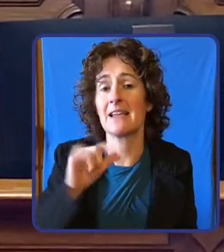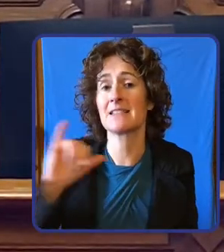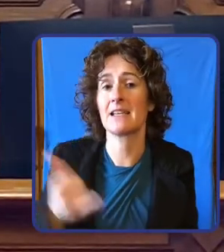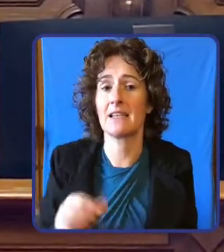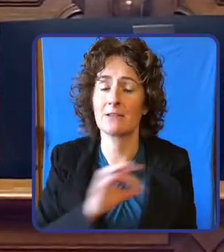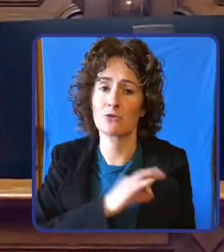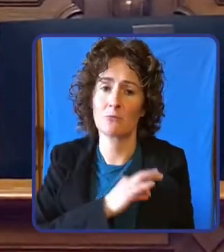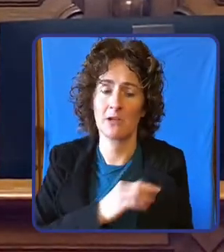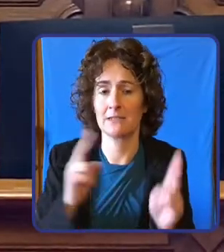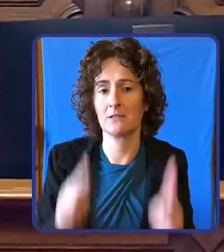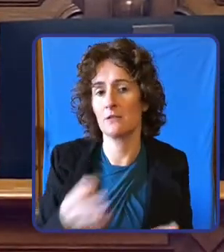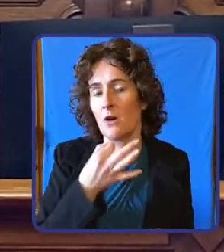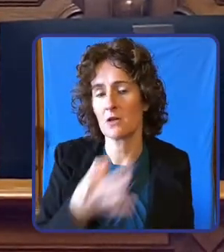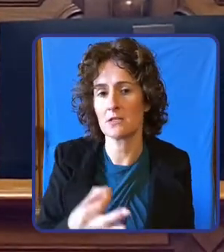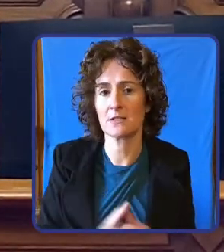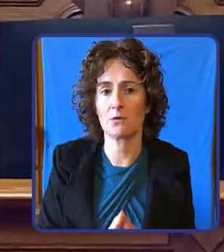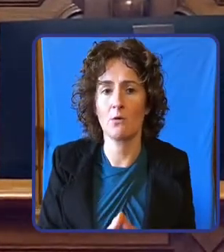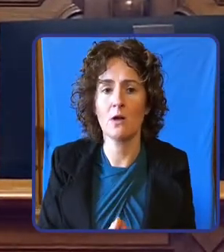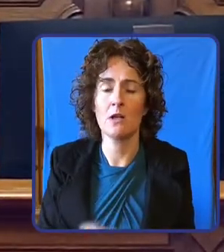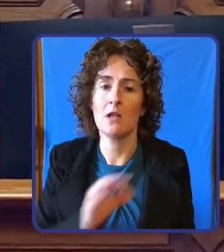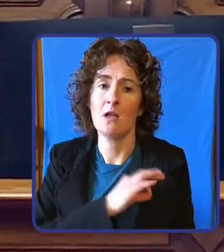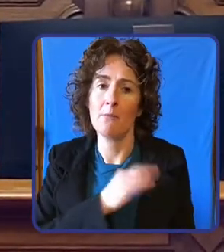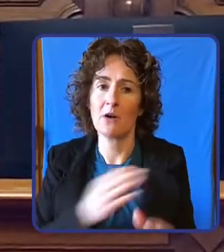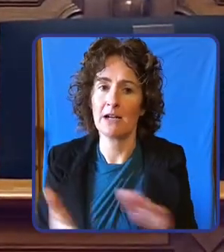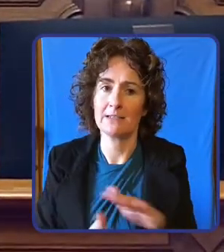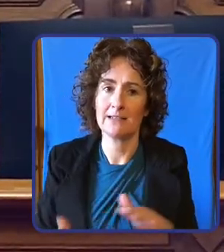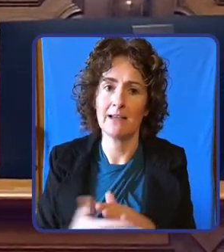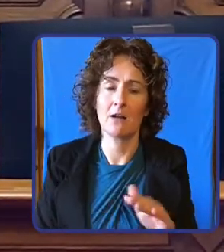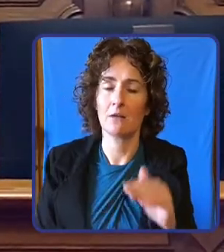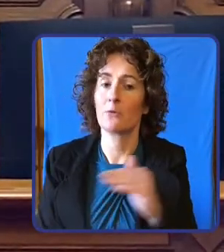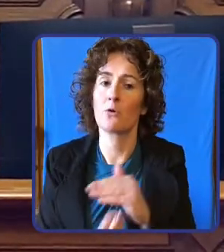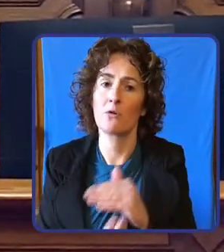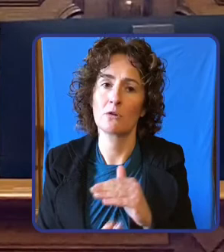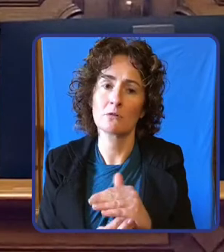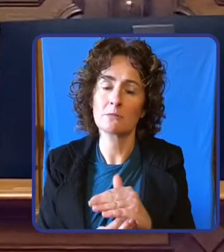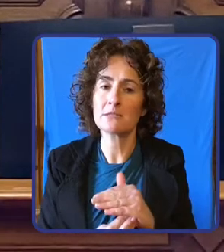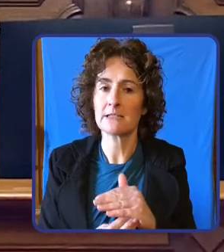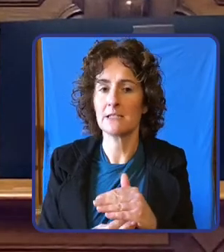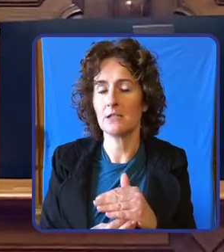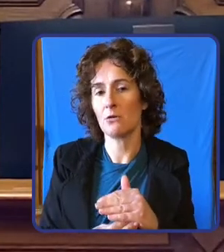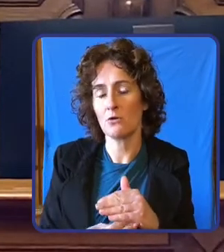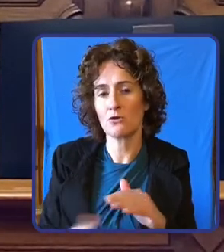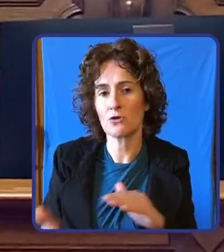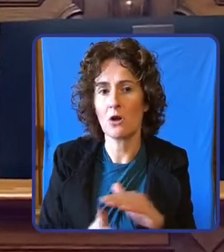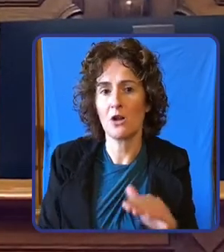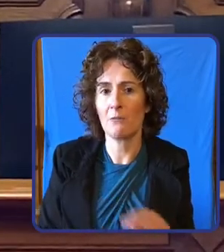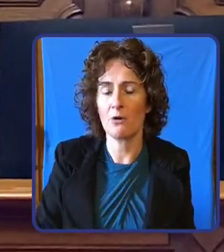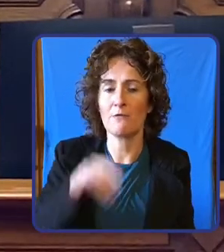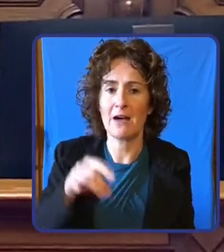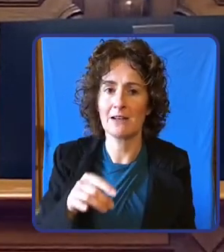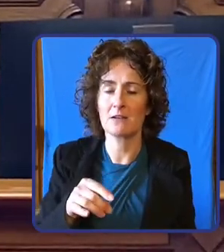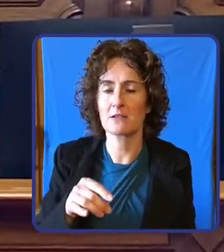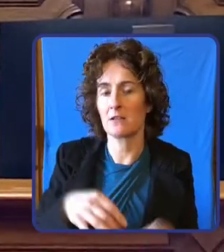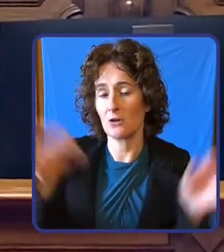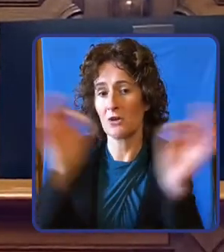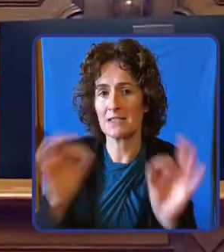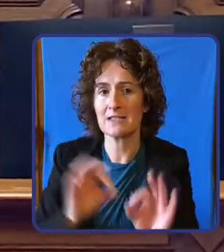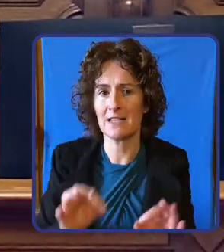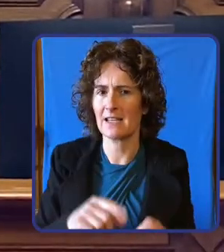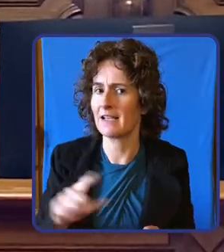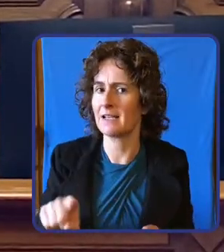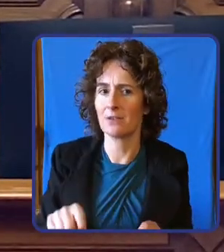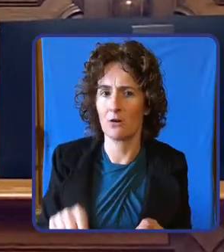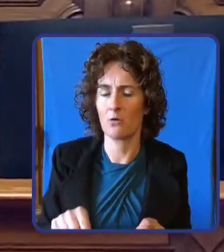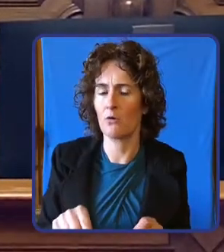valamiért, ugye, hogyha baráti alapon korrupciógyanúsan választják ki a kivitelezőket, akkor elfelejtenek reklamálni. Akkor már nem